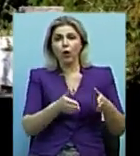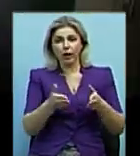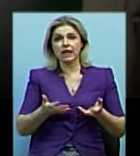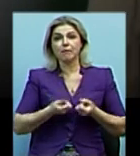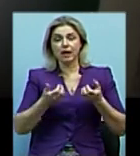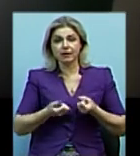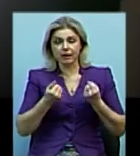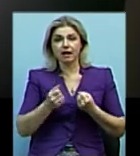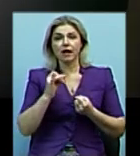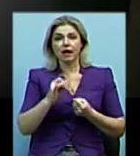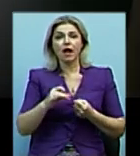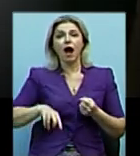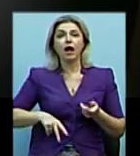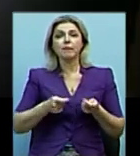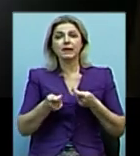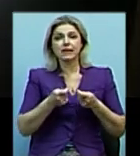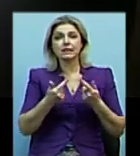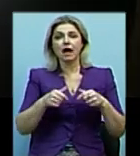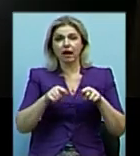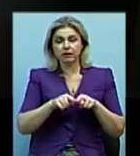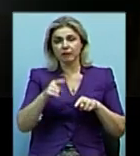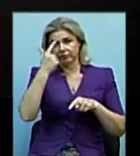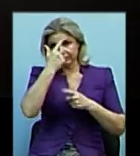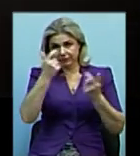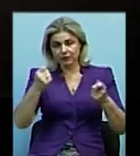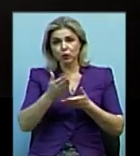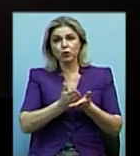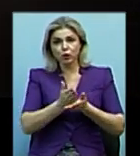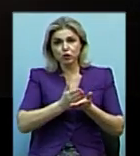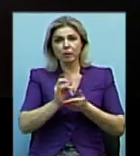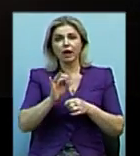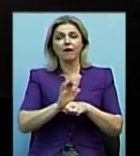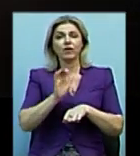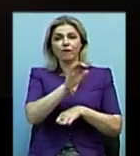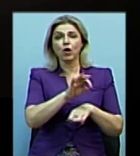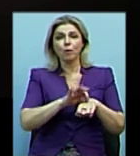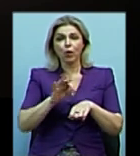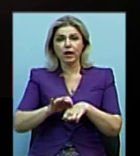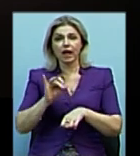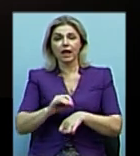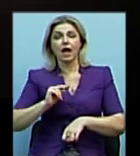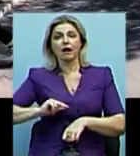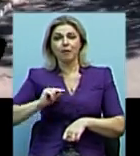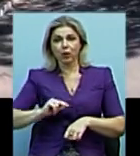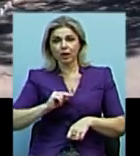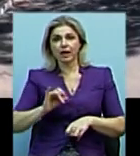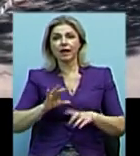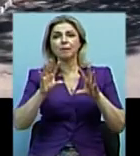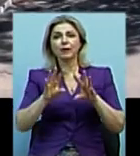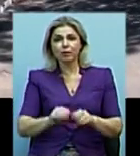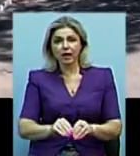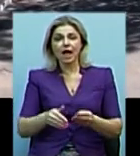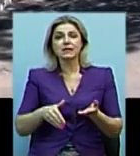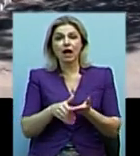перевірено дії адміністрації закладу по оповіщенню відповідних служб, евакуації хворих та працівників, гасінню пожежі первинними